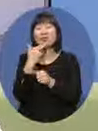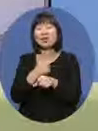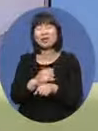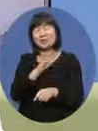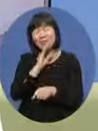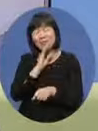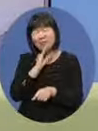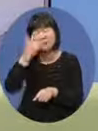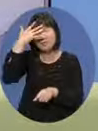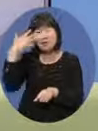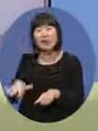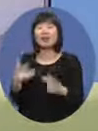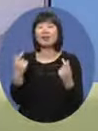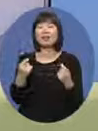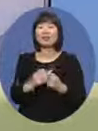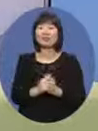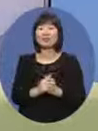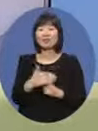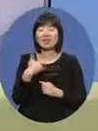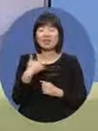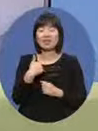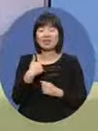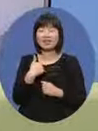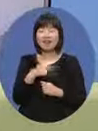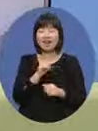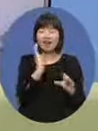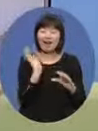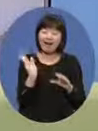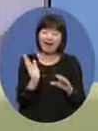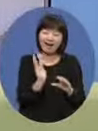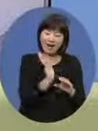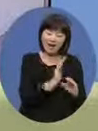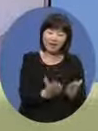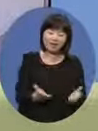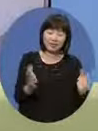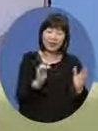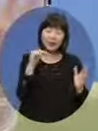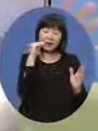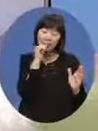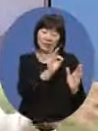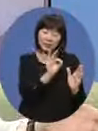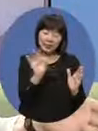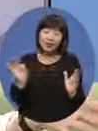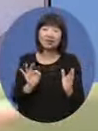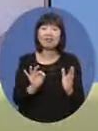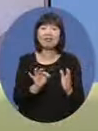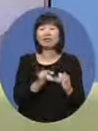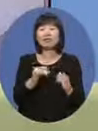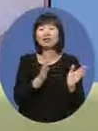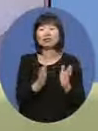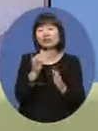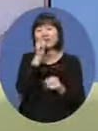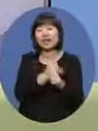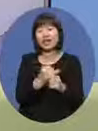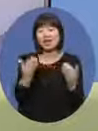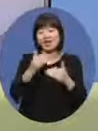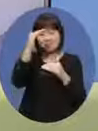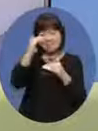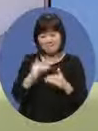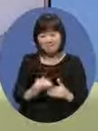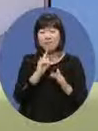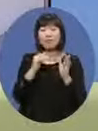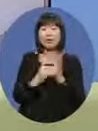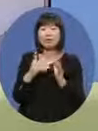지지라고 네. 시켜놓으면 네. 세상에 저는 후다닥닥닥닥 썰어서 이제 채반에 딱 넣고 소금 딱 뿌려서 얼마나 예쁘게 순서가 하셨겠어요. 있죠. 네. 일이라는 게 일머리가 있잖아요. 네.